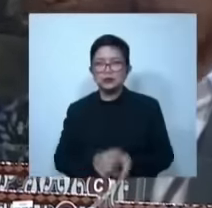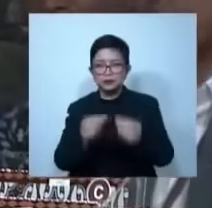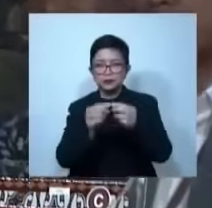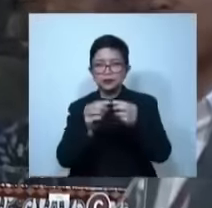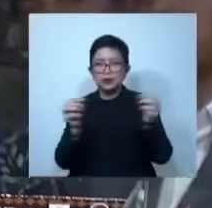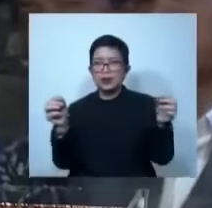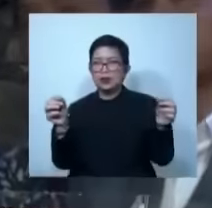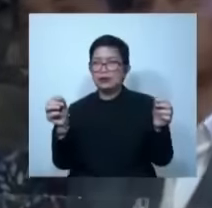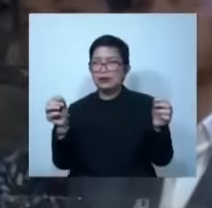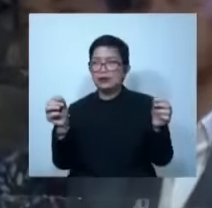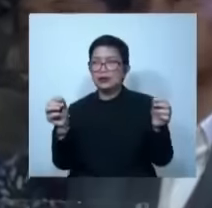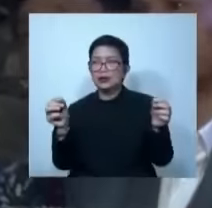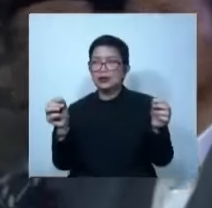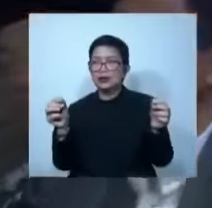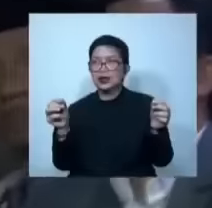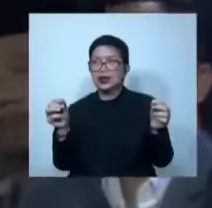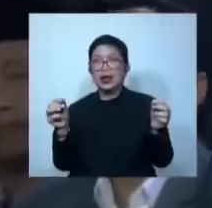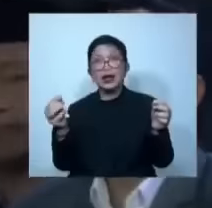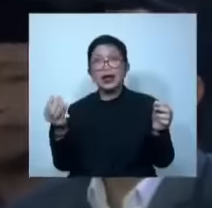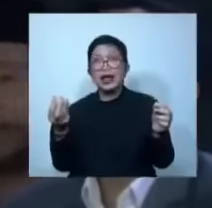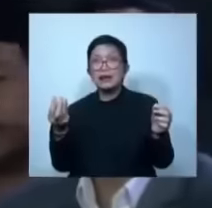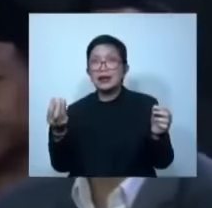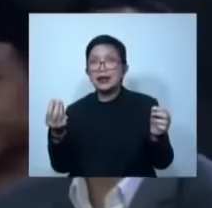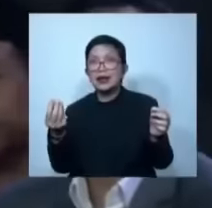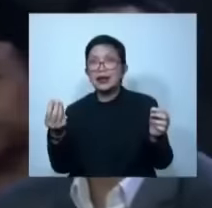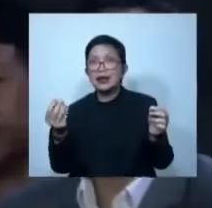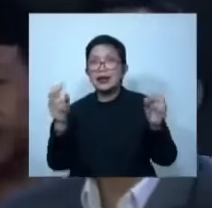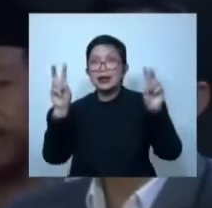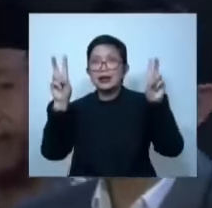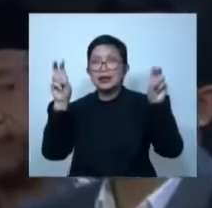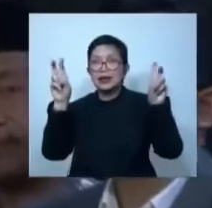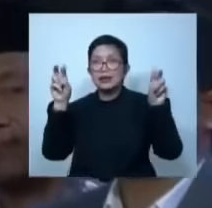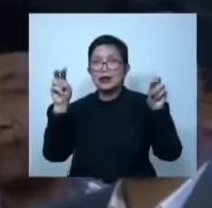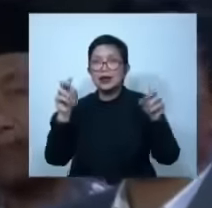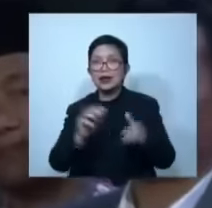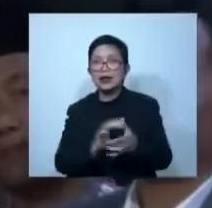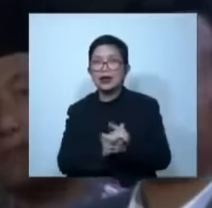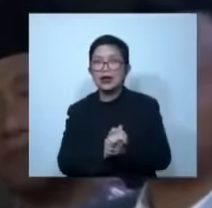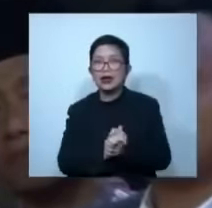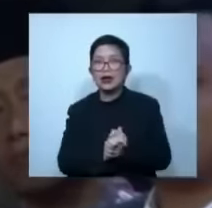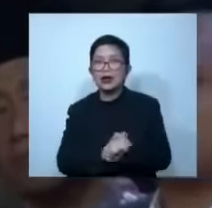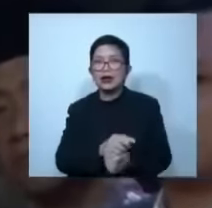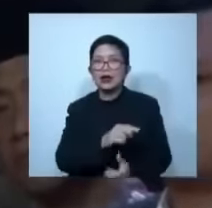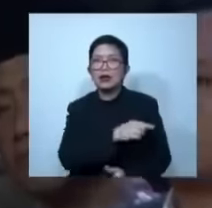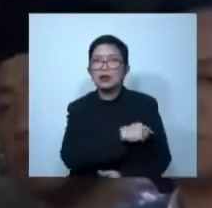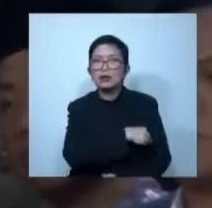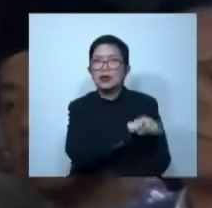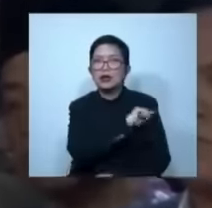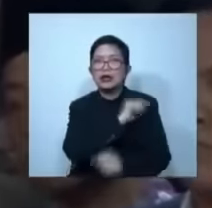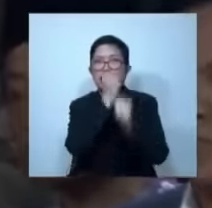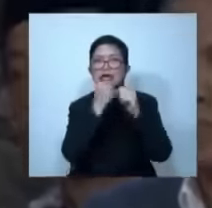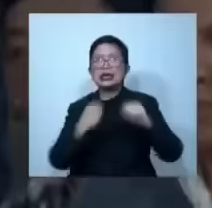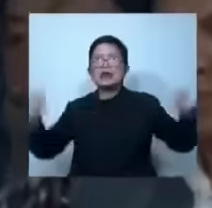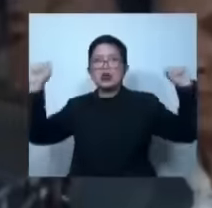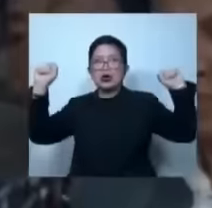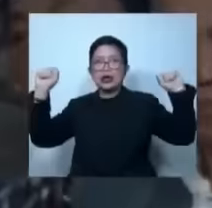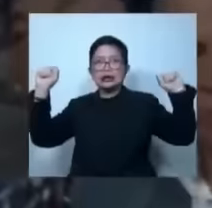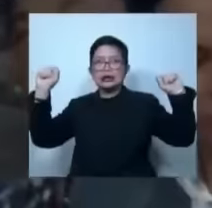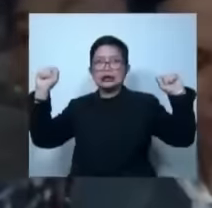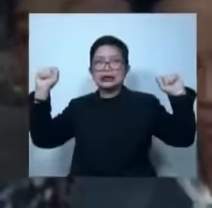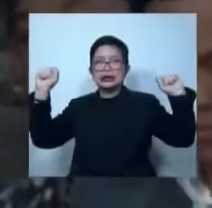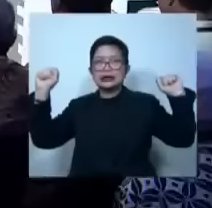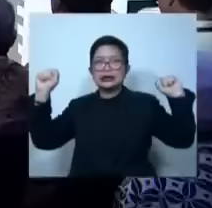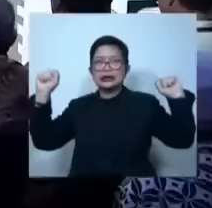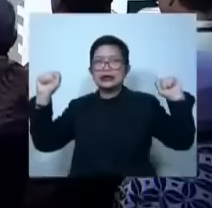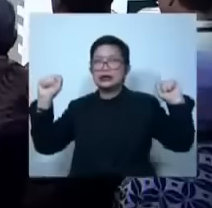Diperlihatkan kepada kami semua, Bapak. Apa? Baik, temanya adalah penguatan demokrasi. Baik.